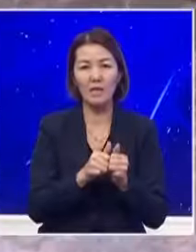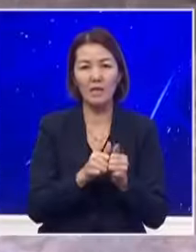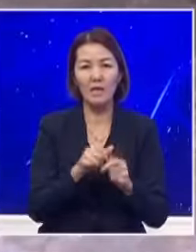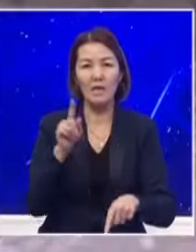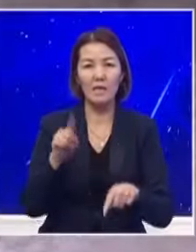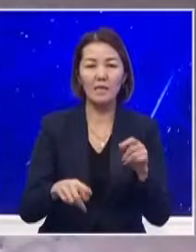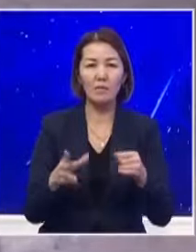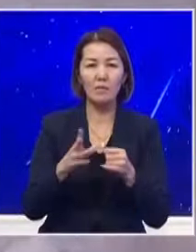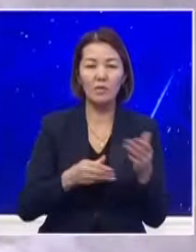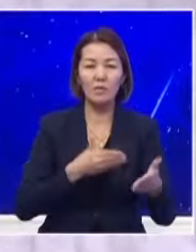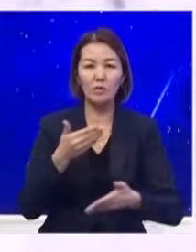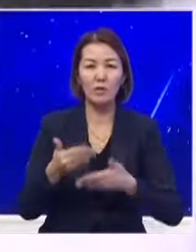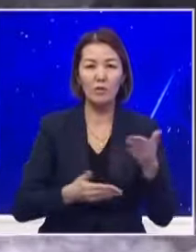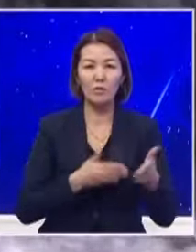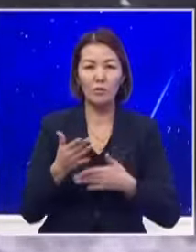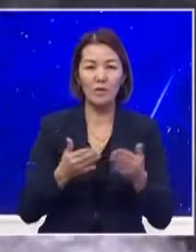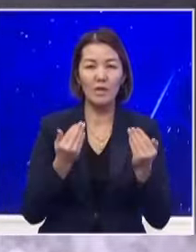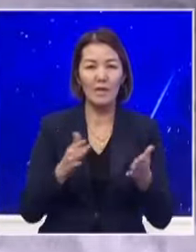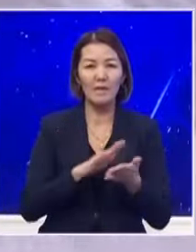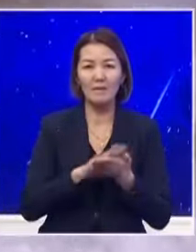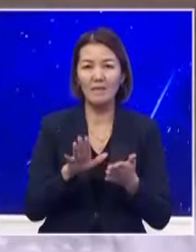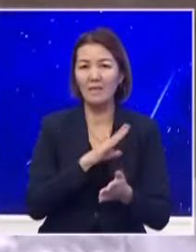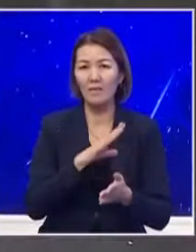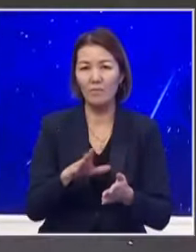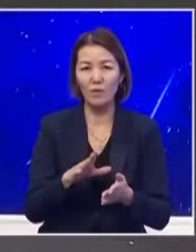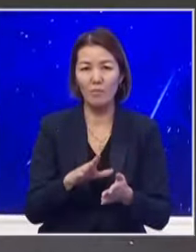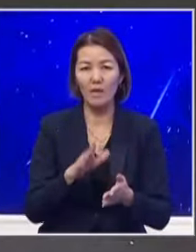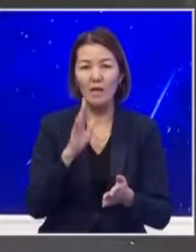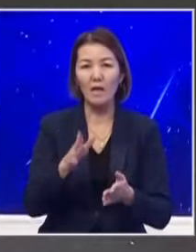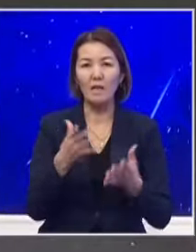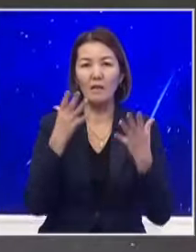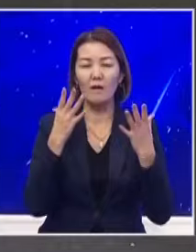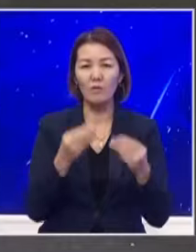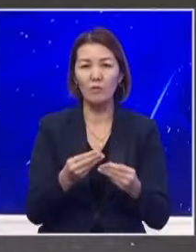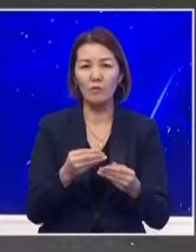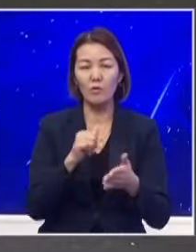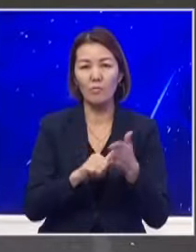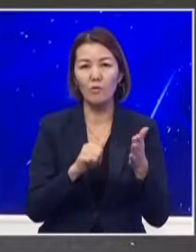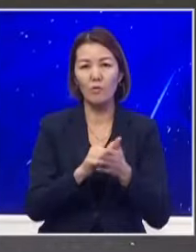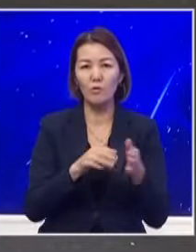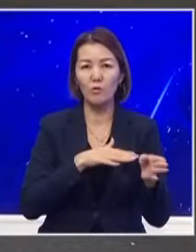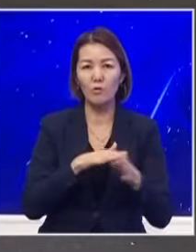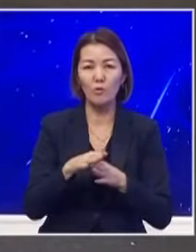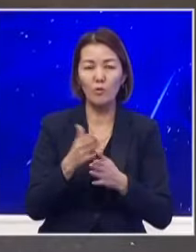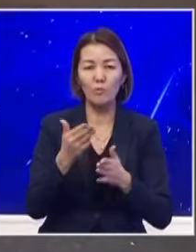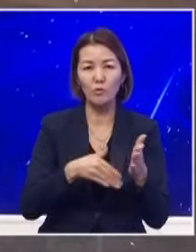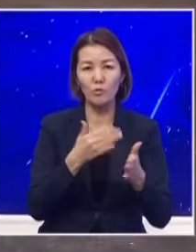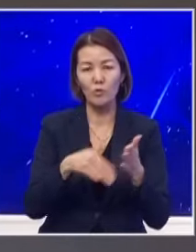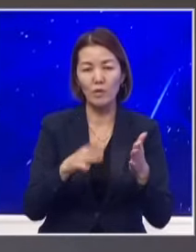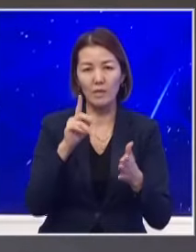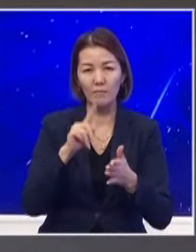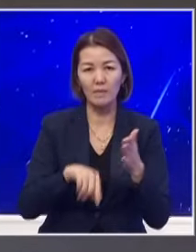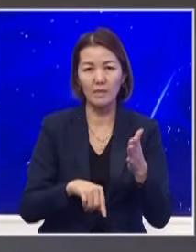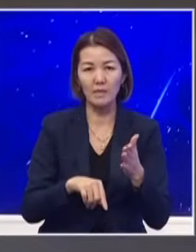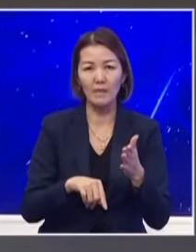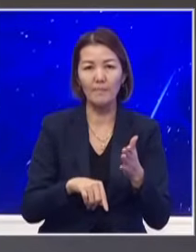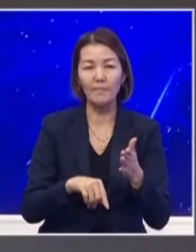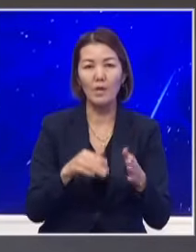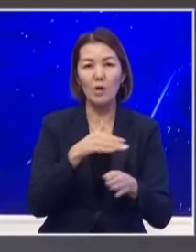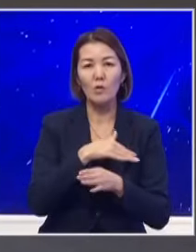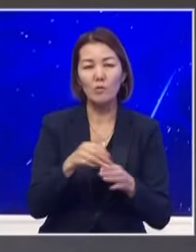мен жаяу жүргінші жолдары әлі тазаланып үлгермеген. Алдағы күндері бұл олқылықтар толығымен жойылады, деп сендірді. Сонымен қатар